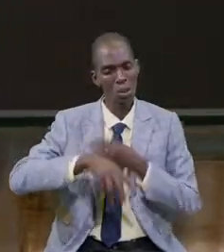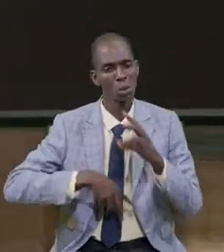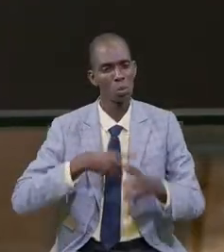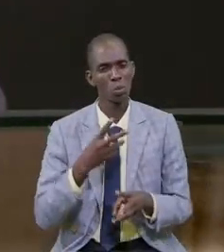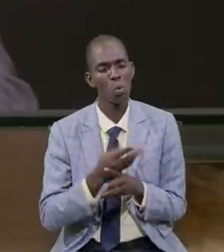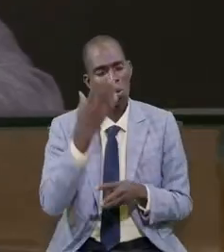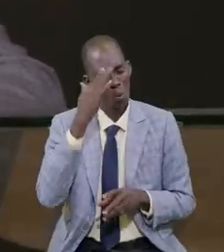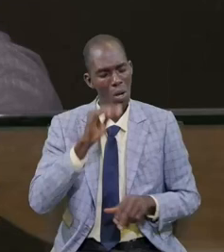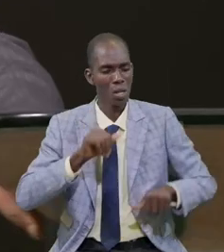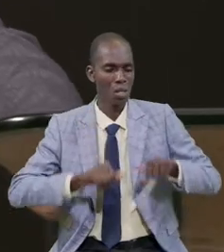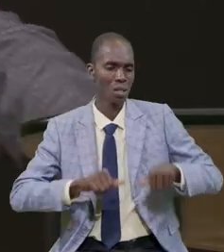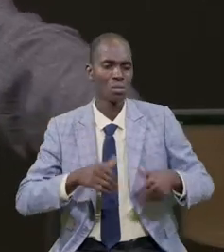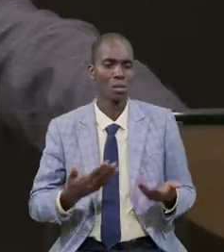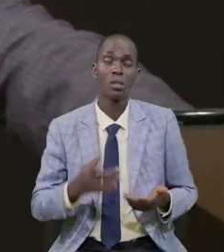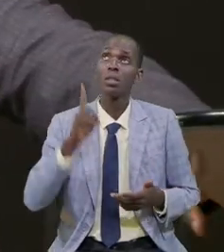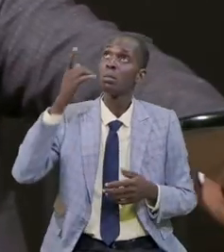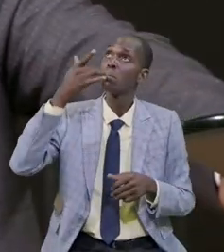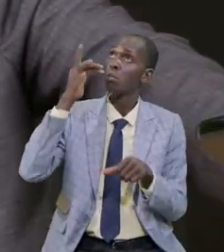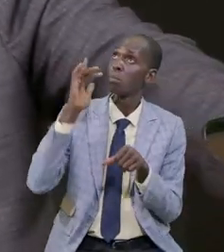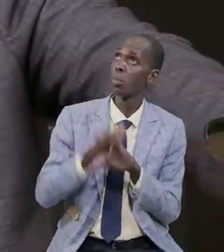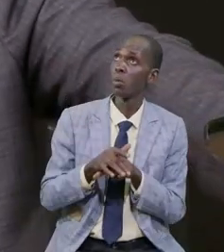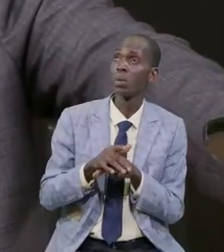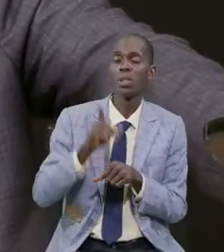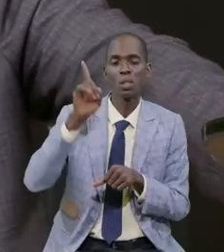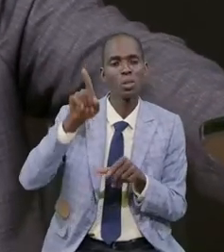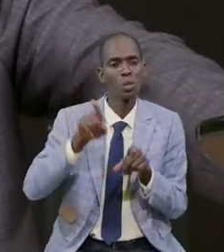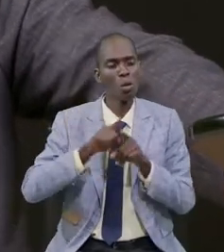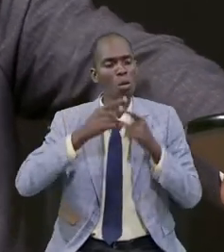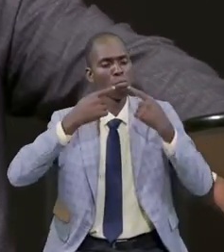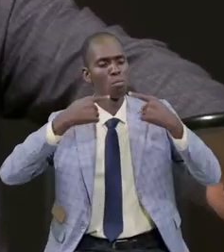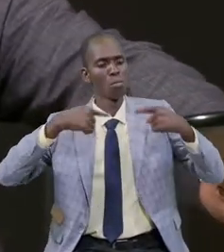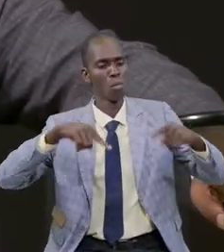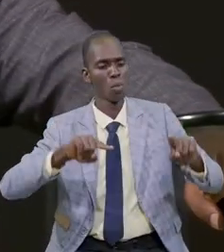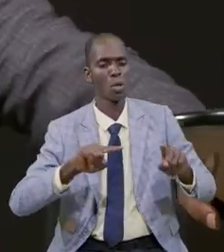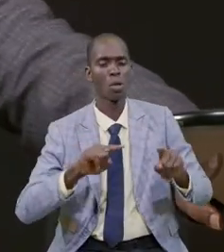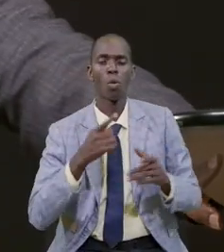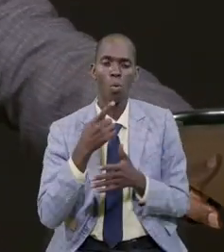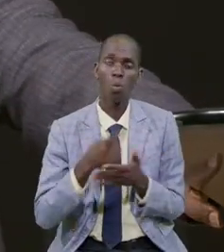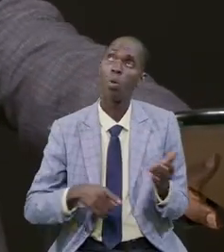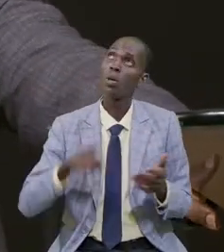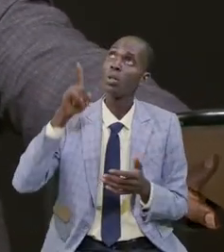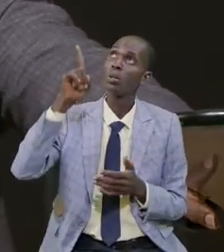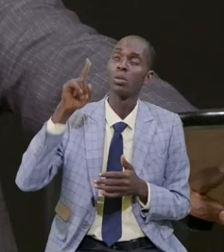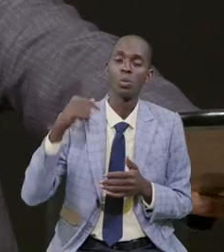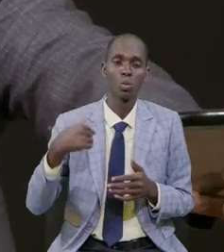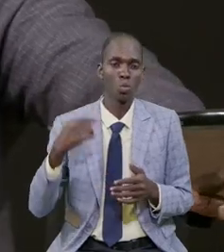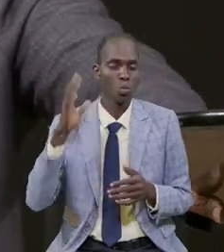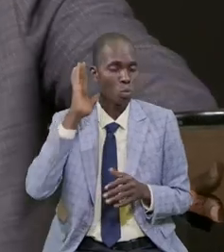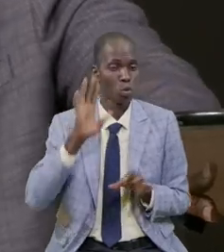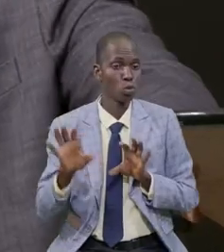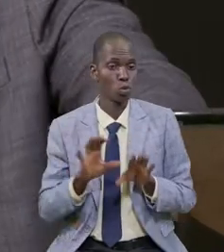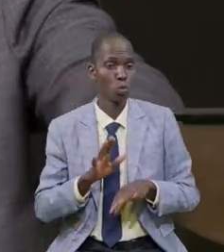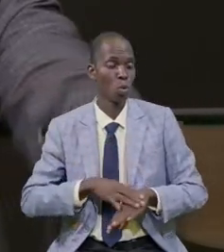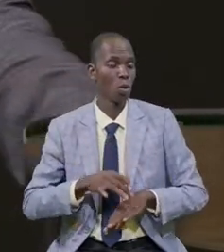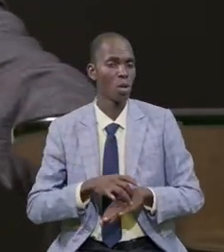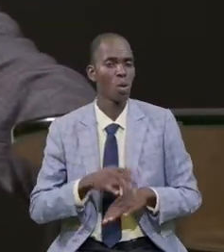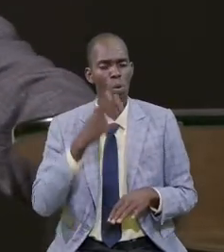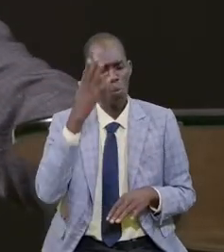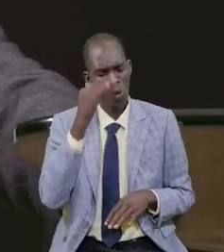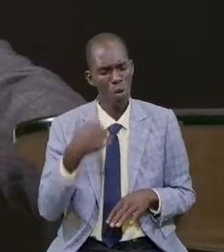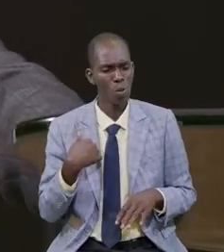Pourquoi doutons-nous de lui? Il a promis. Il nous a dit ce que nous ferons sur terre. Pourquoi en